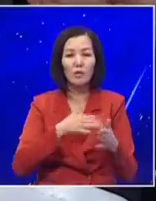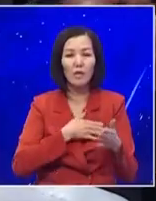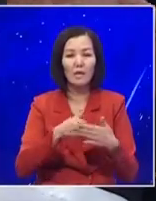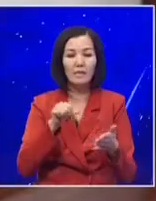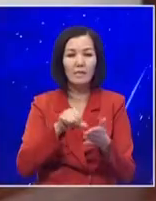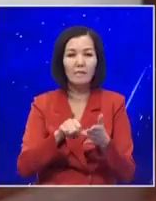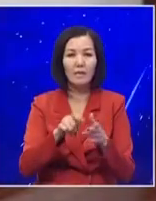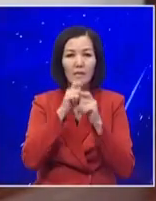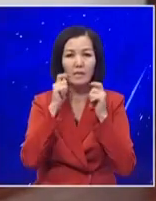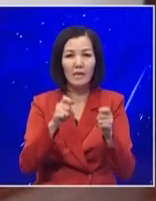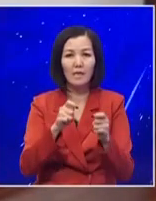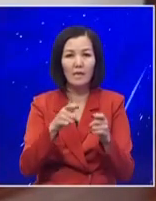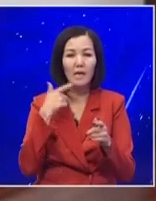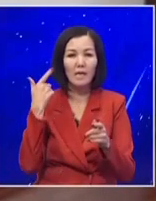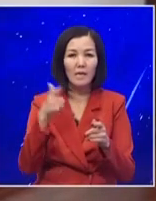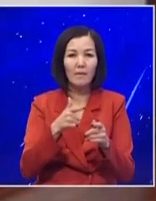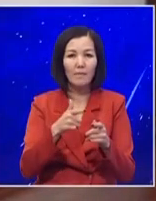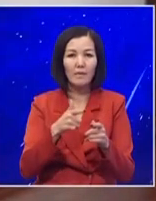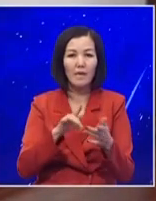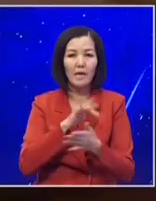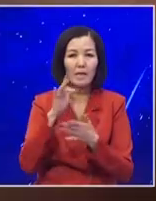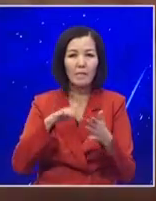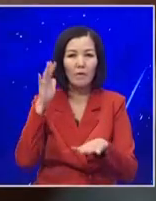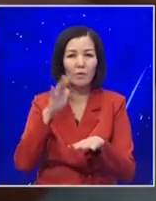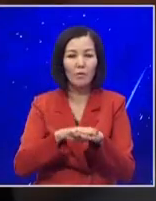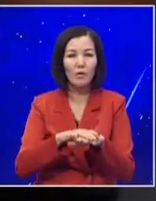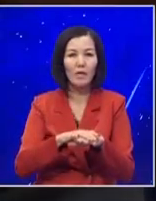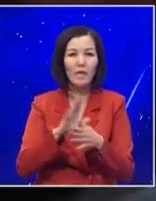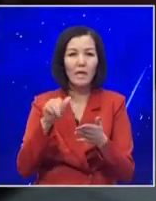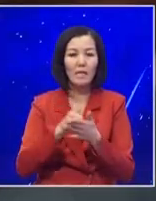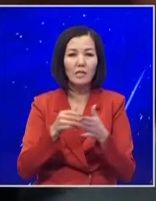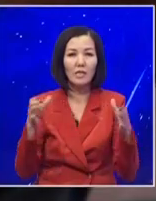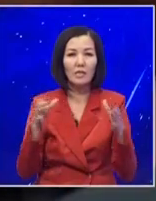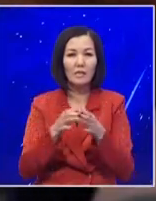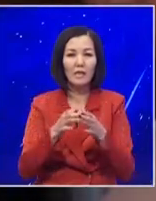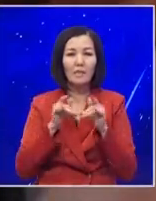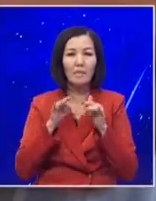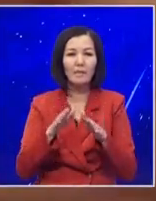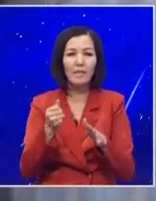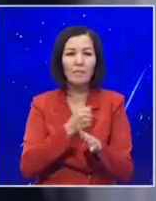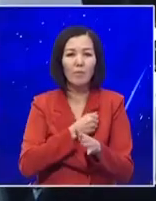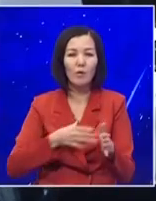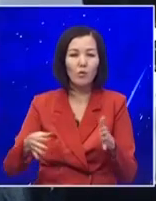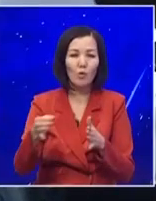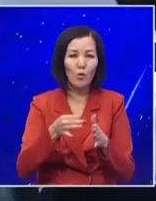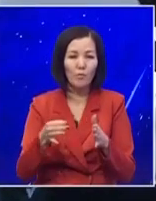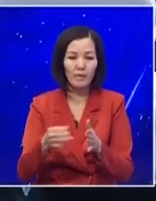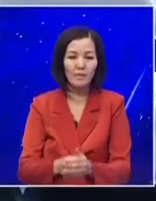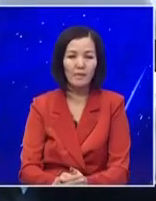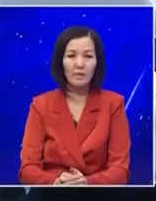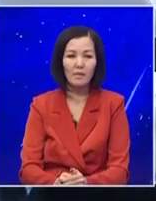военкомата наградили почетными грамотами от лица акима города и начальника департамента по делам обороны